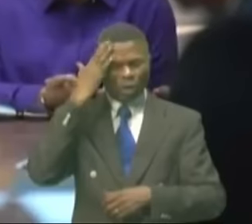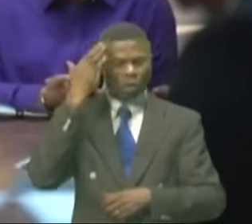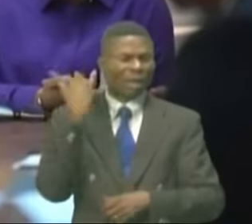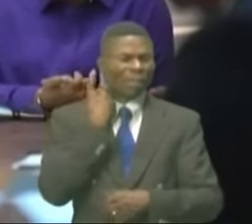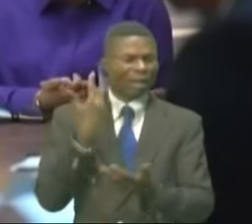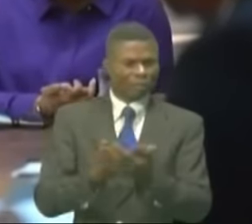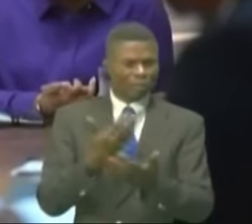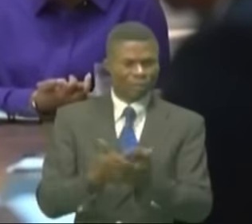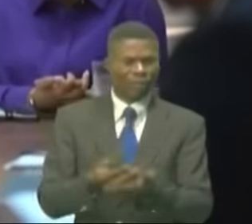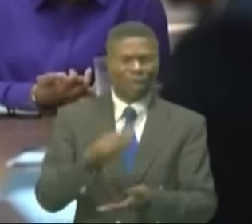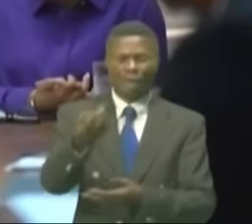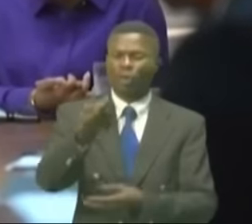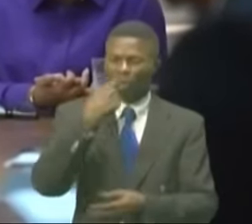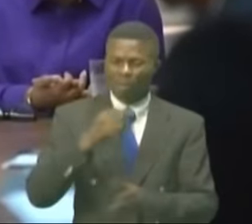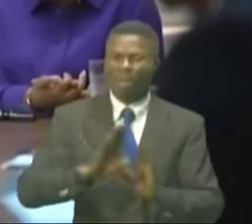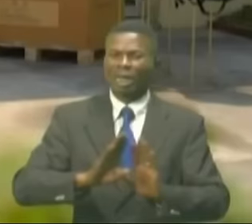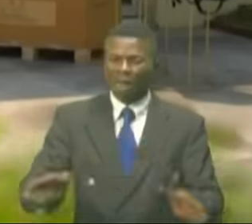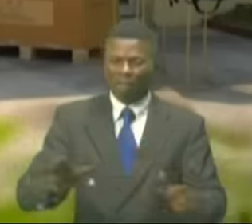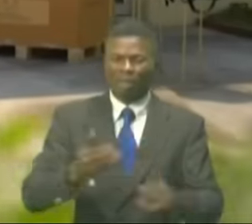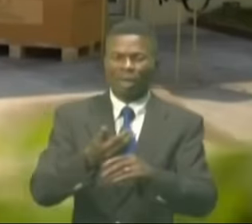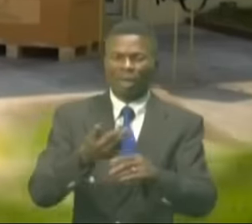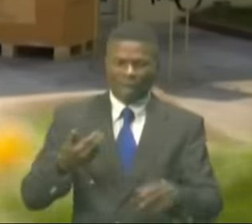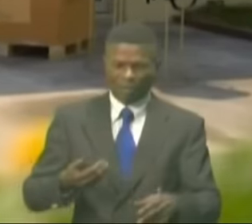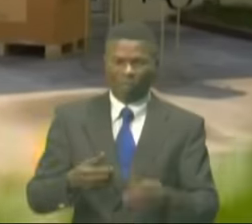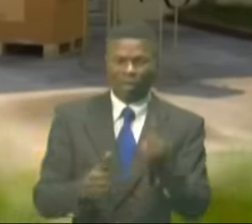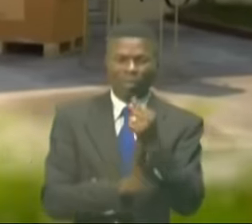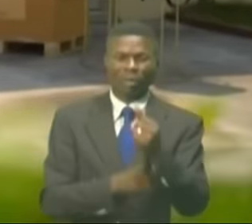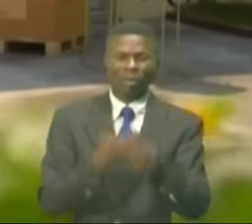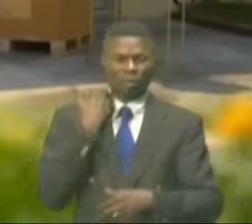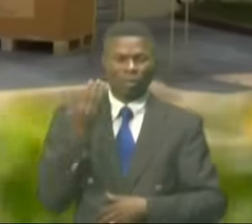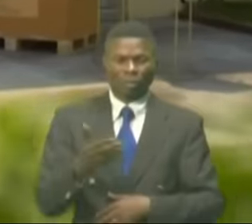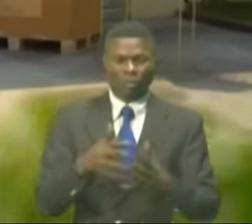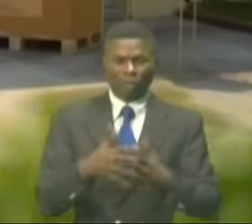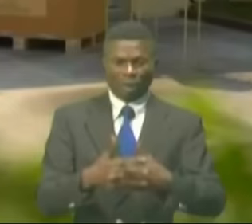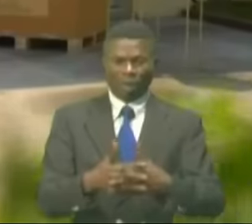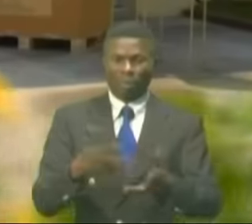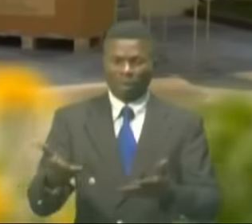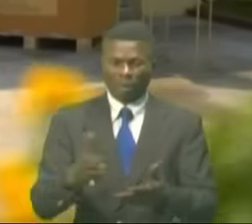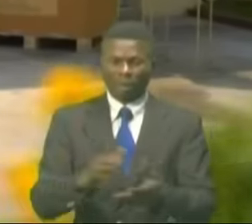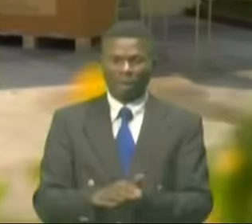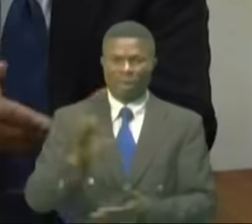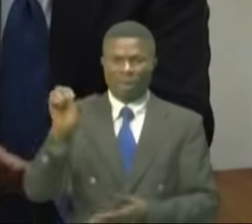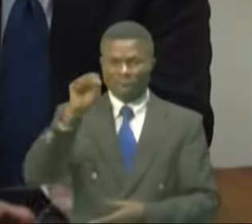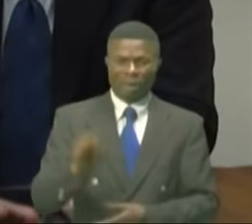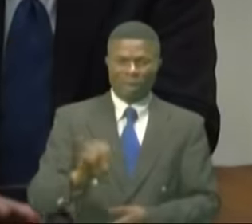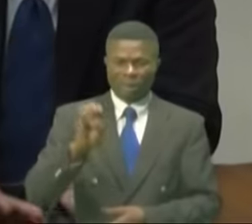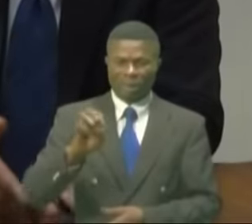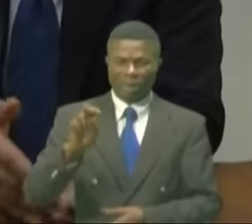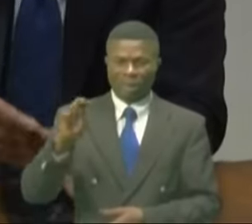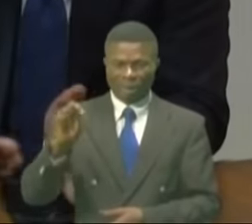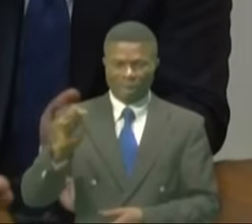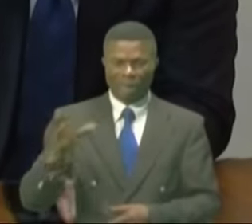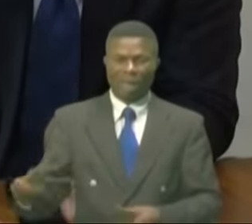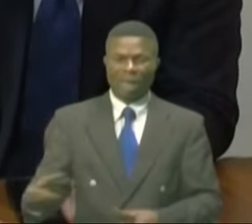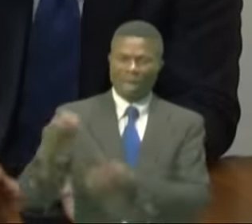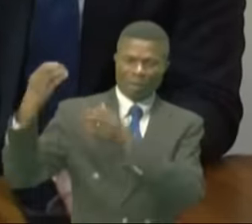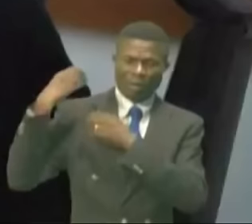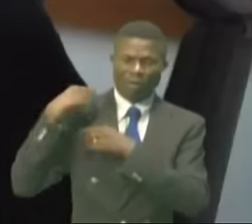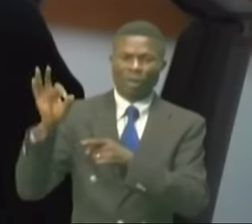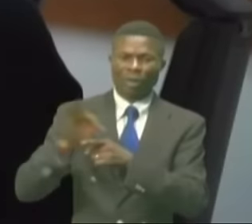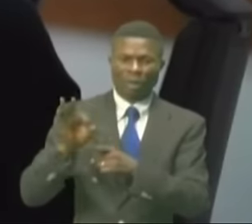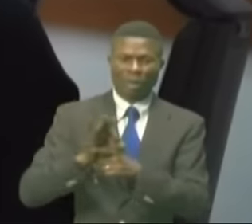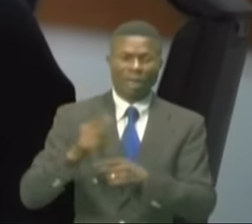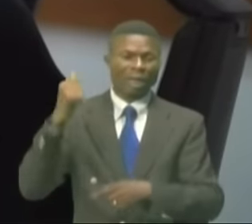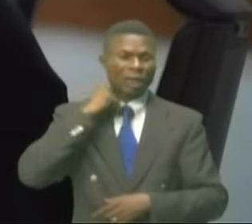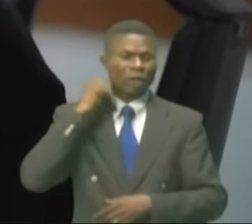appropriés aux patients. En plus de ces équipements, la CEMIC s'engage également à prendre en charge la formation de